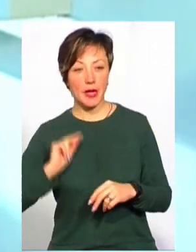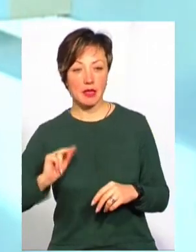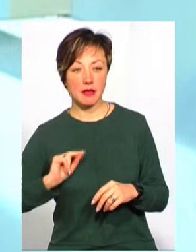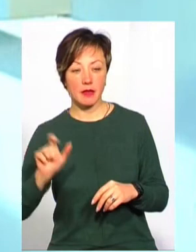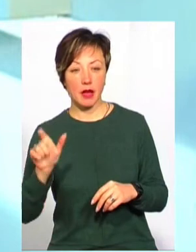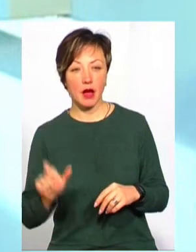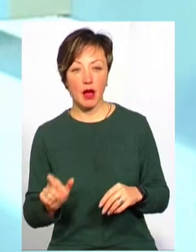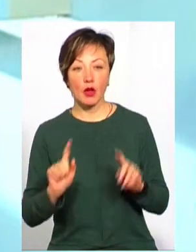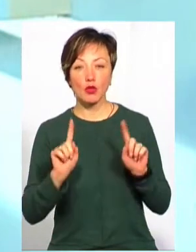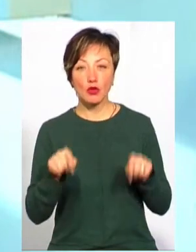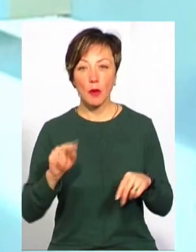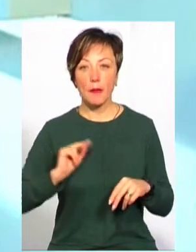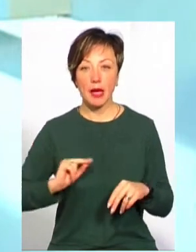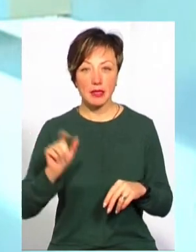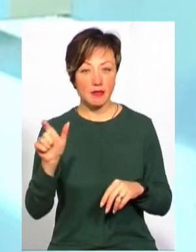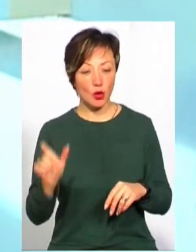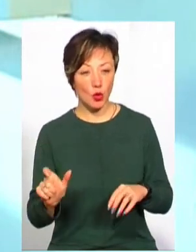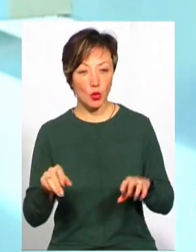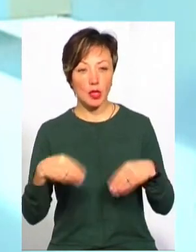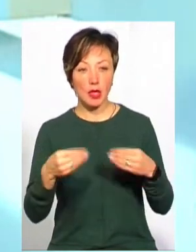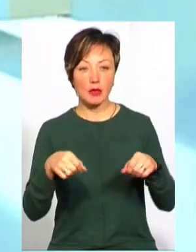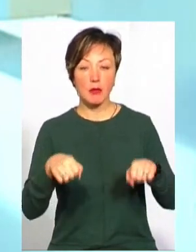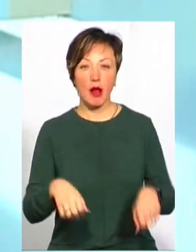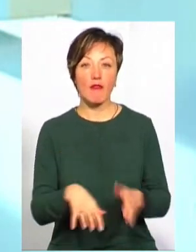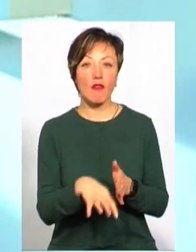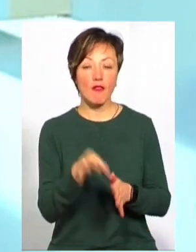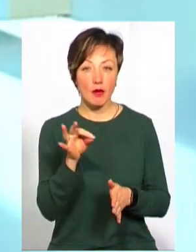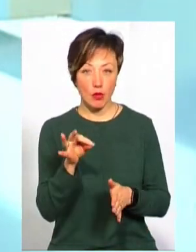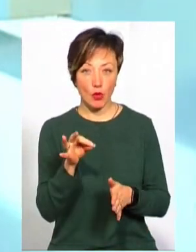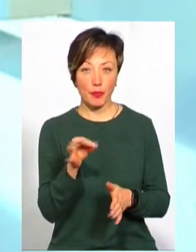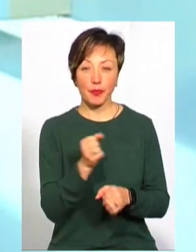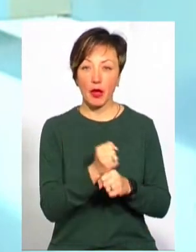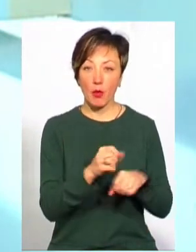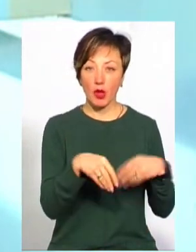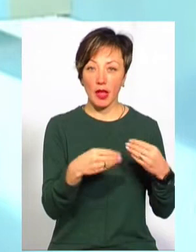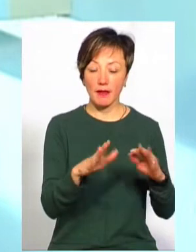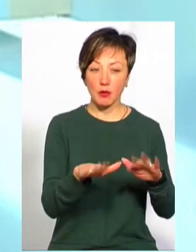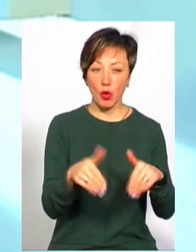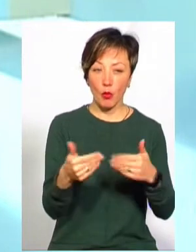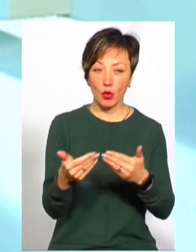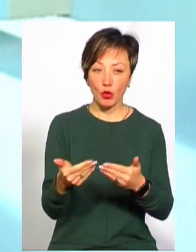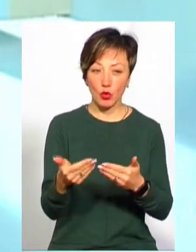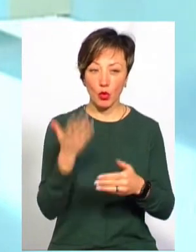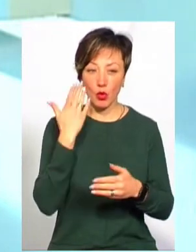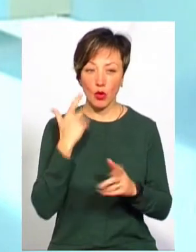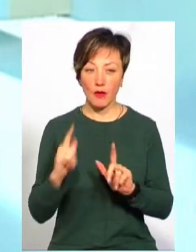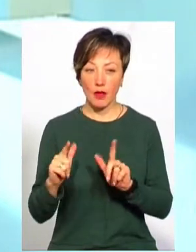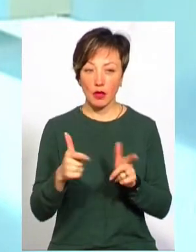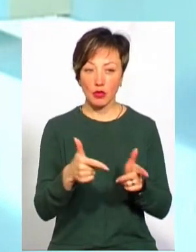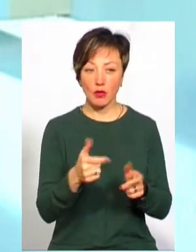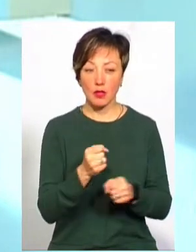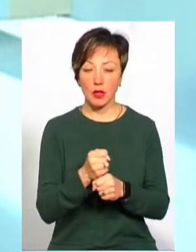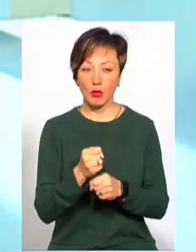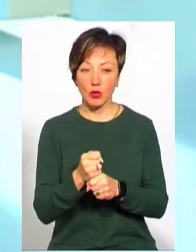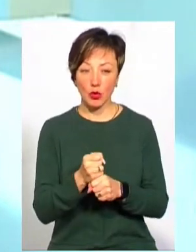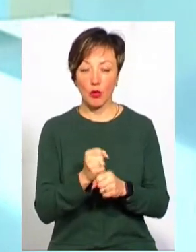працівника. Чому? Тому що працівнику надається право вибору. Тобто роботодавець пропонує, коли працівник влаштовується на